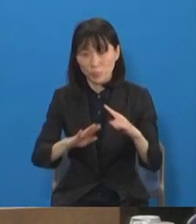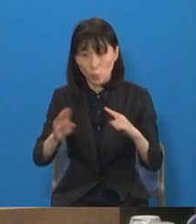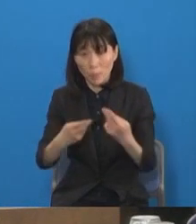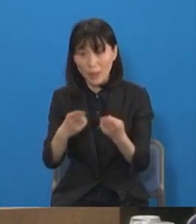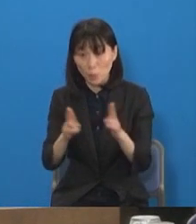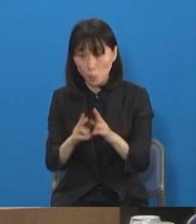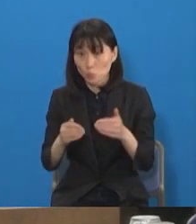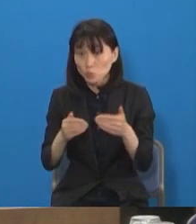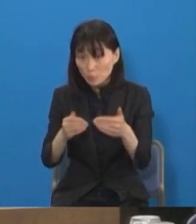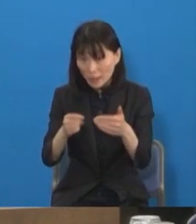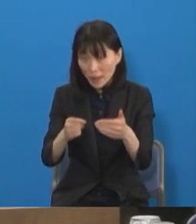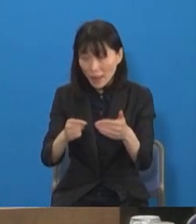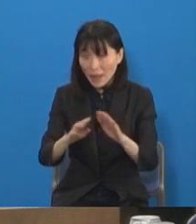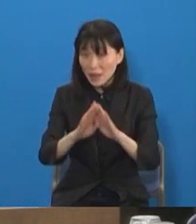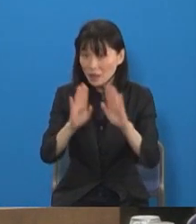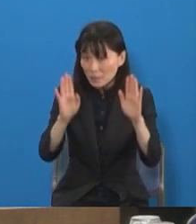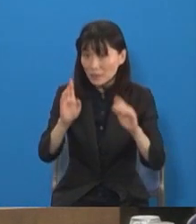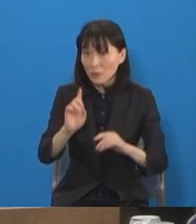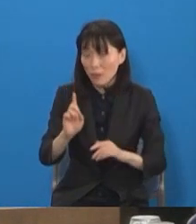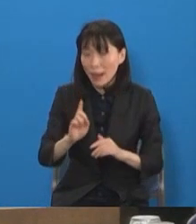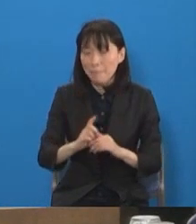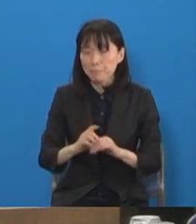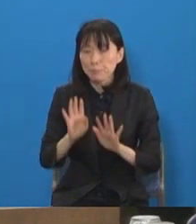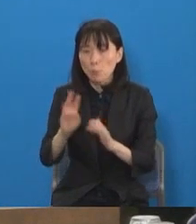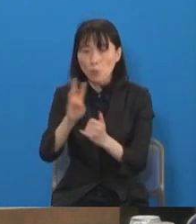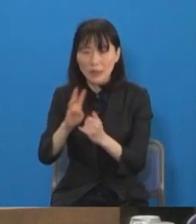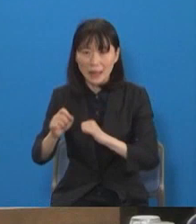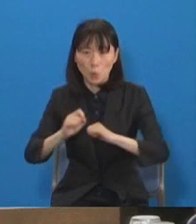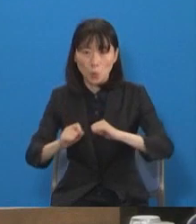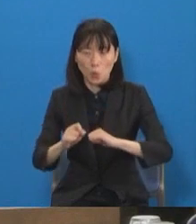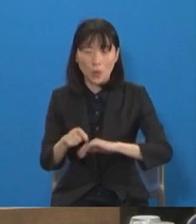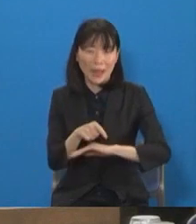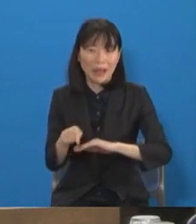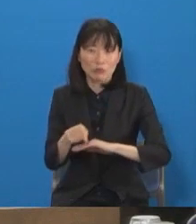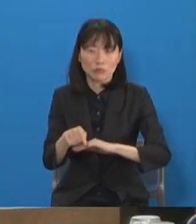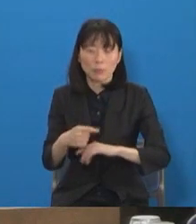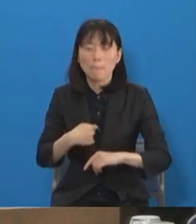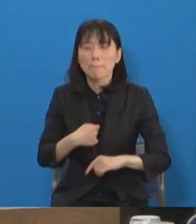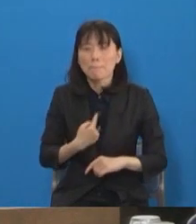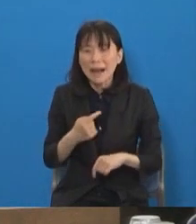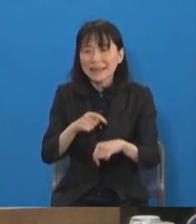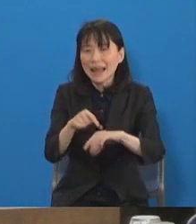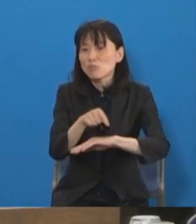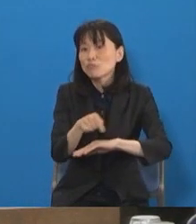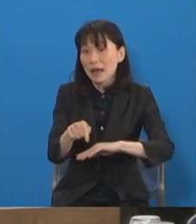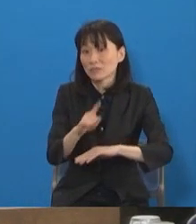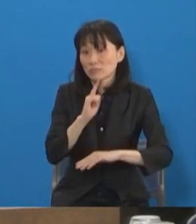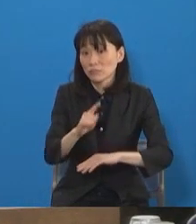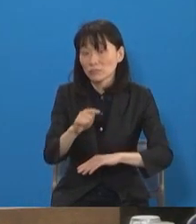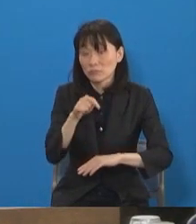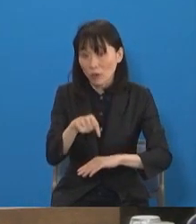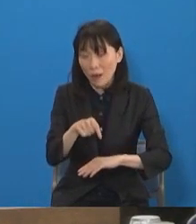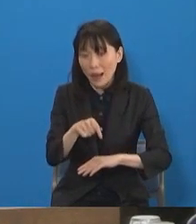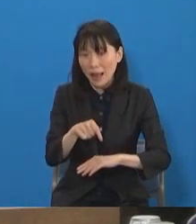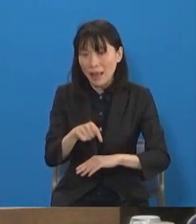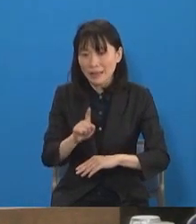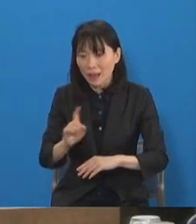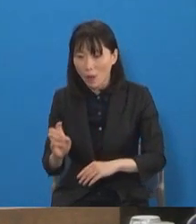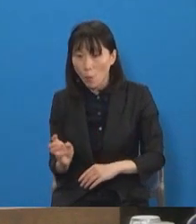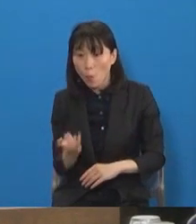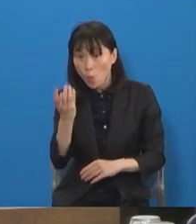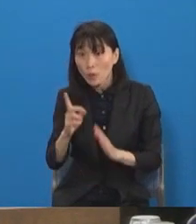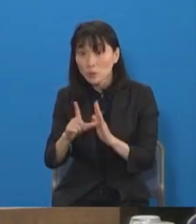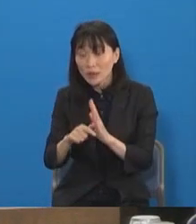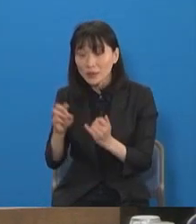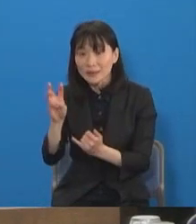推進で導入となりました防災行動計画マイタイムラインは、いざという時の災